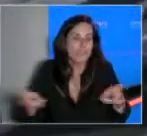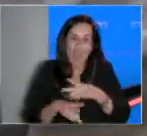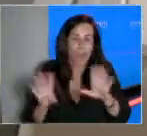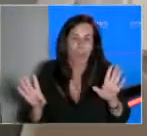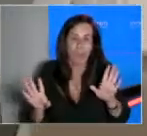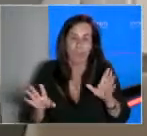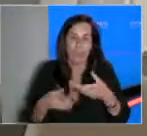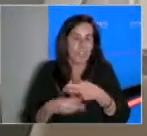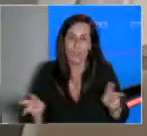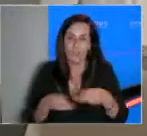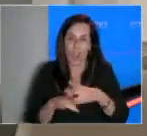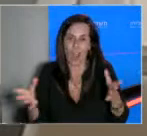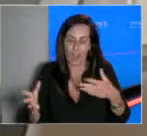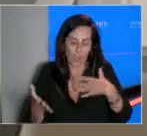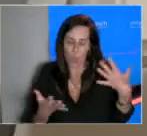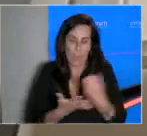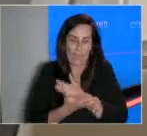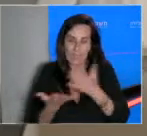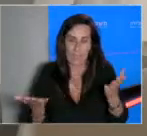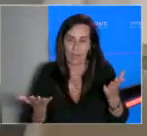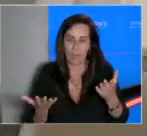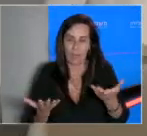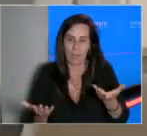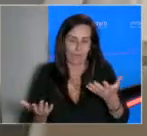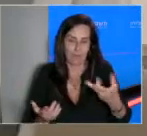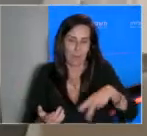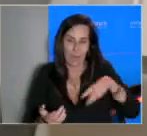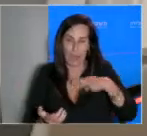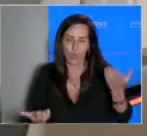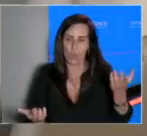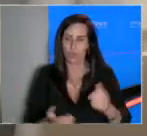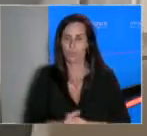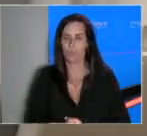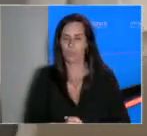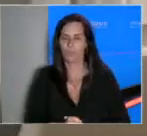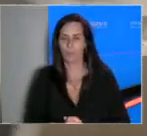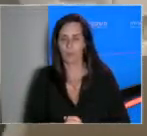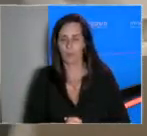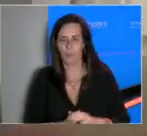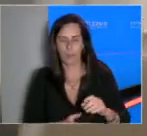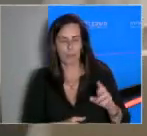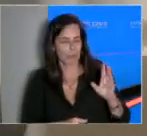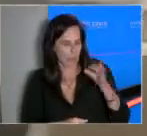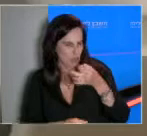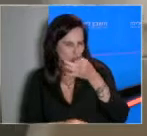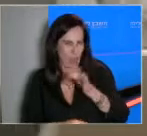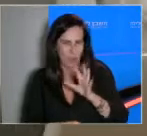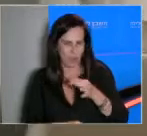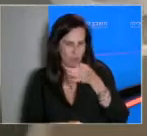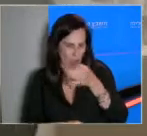להיות חייל שלא מחזיק את, את האחריות למלחמה הזאת. יש לי שאלה,